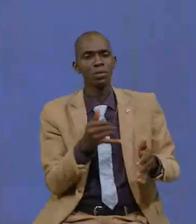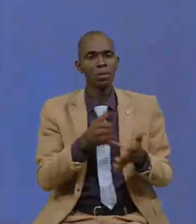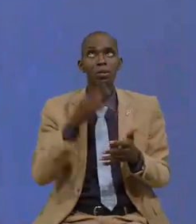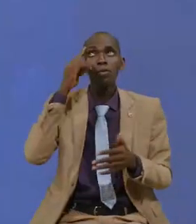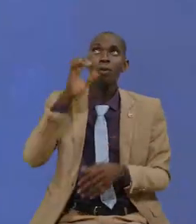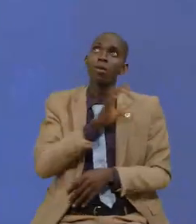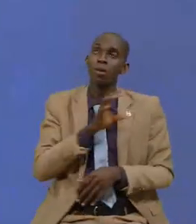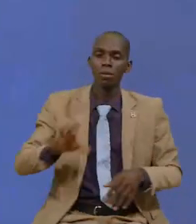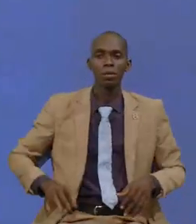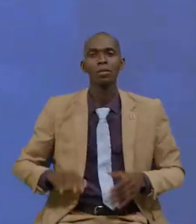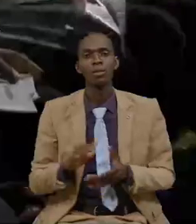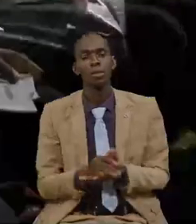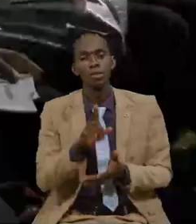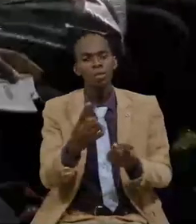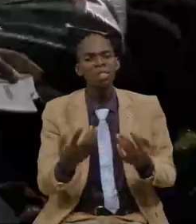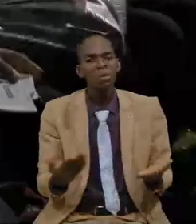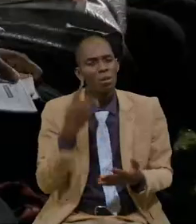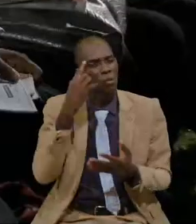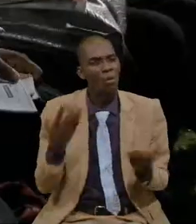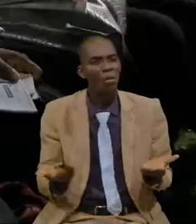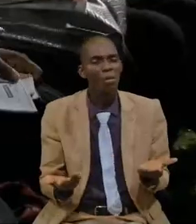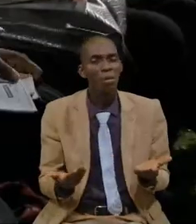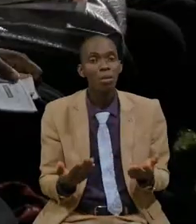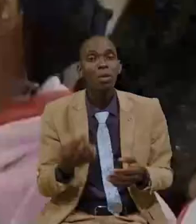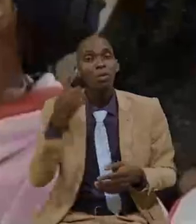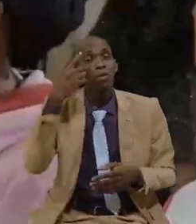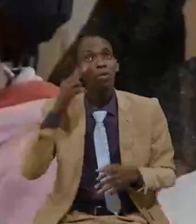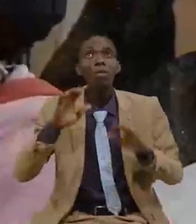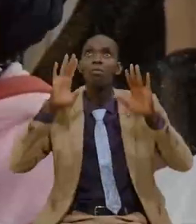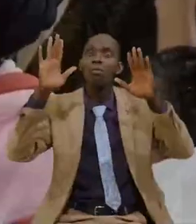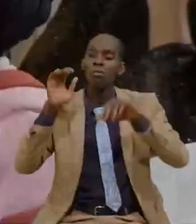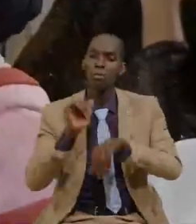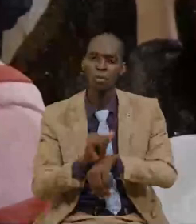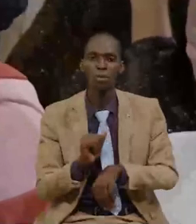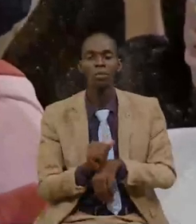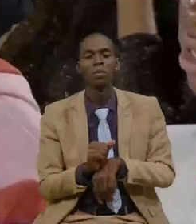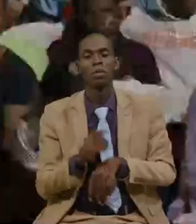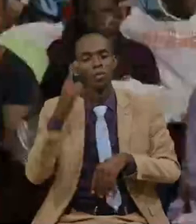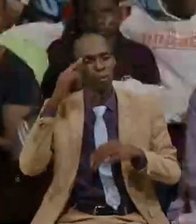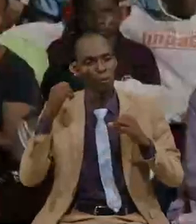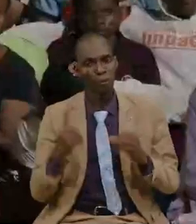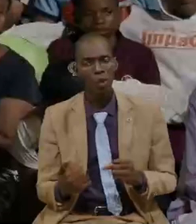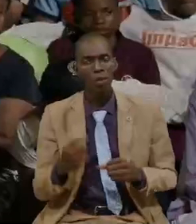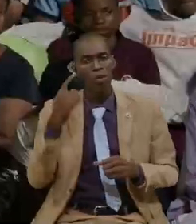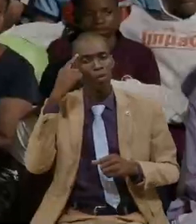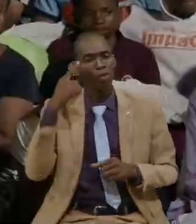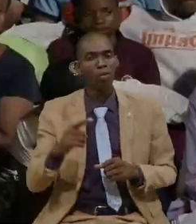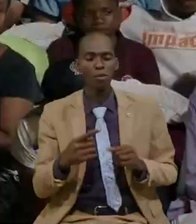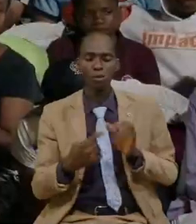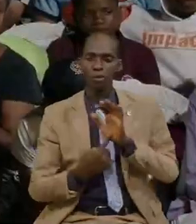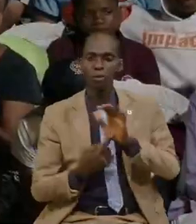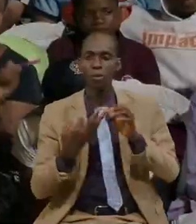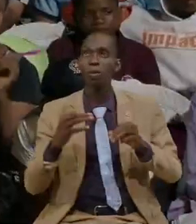Vous êtes venu pour le miracle. Pour quel objectif vous êtes venu ici? Vous êtes venu pour la puissance. Pour la